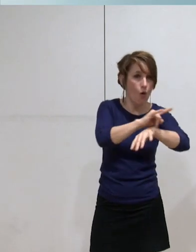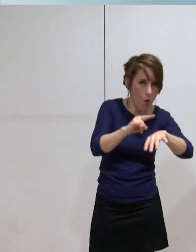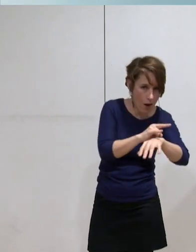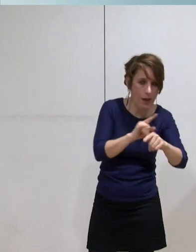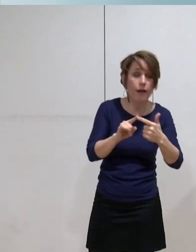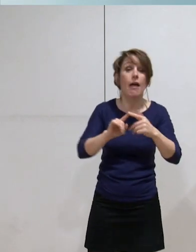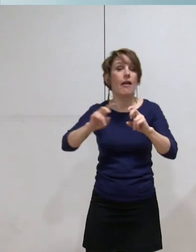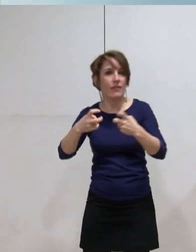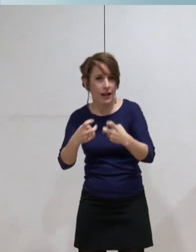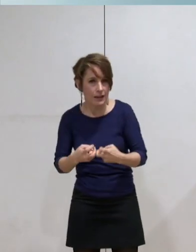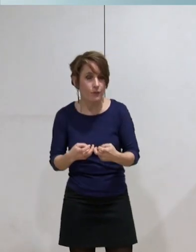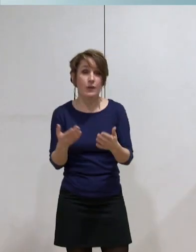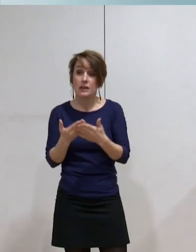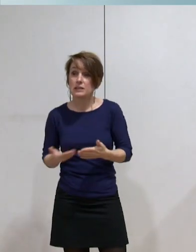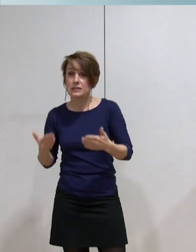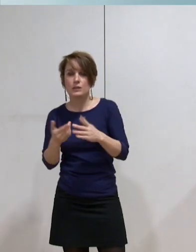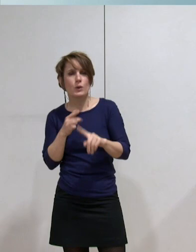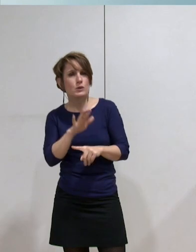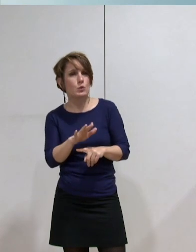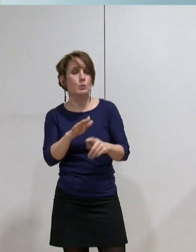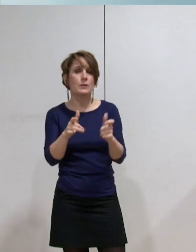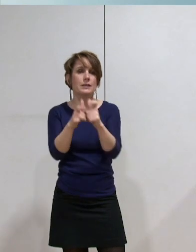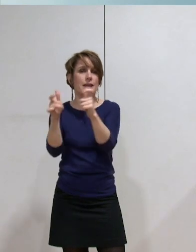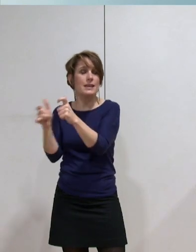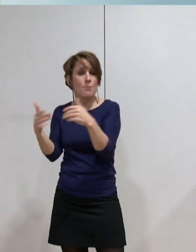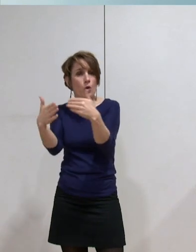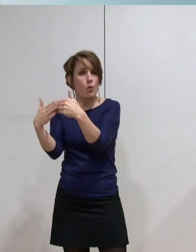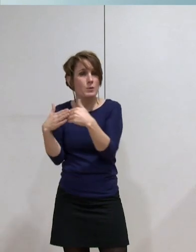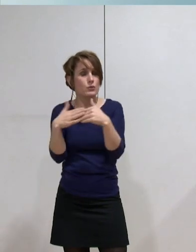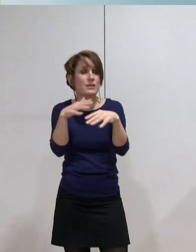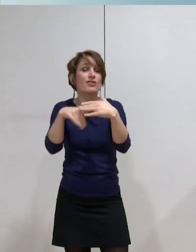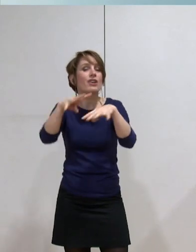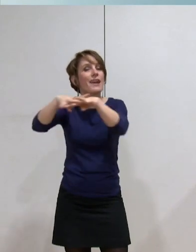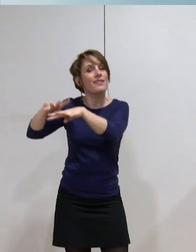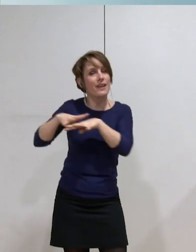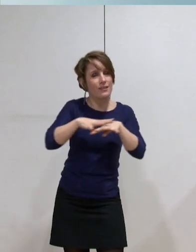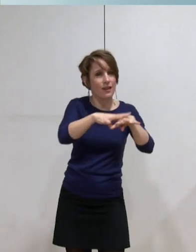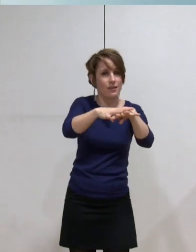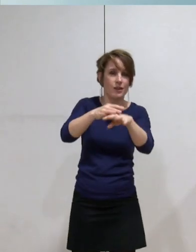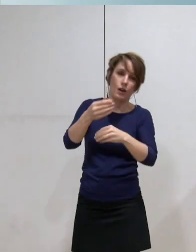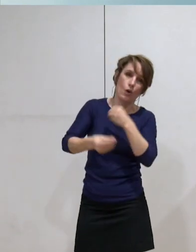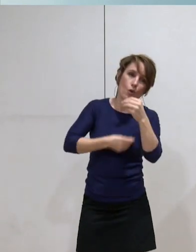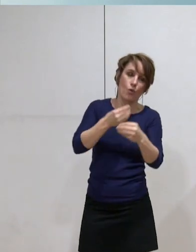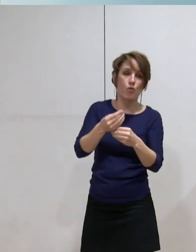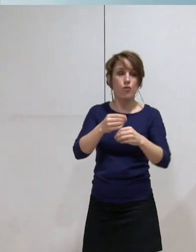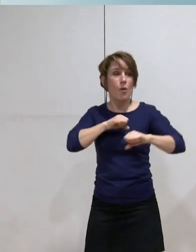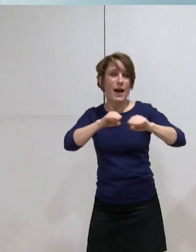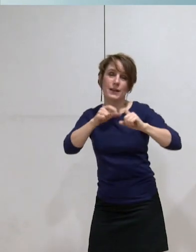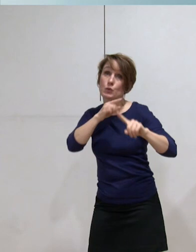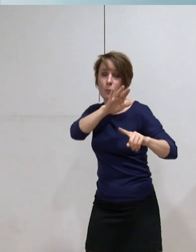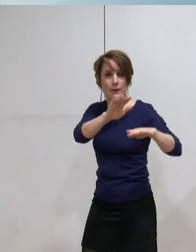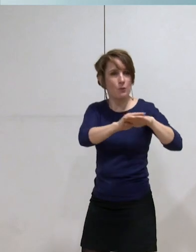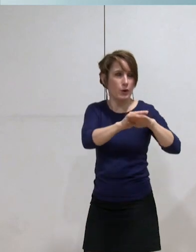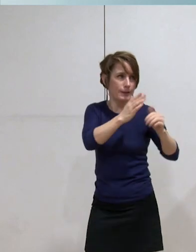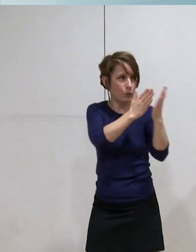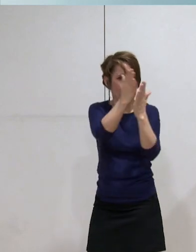situation de nos différents équipements de proximité ou encore les champs d'action de nos différentes politiques il